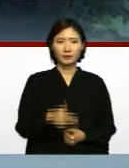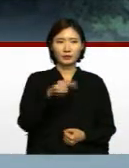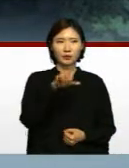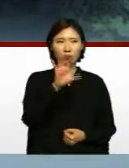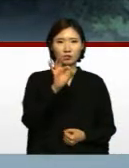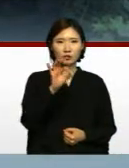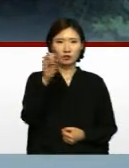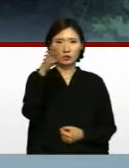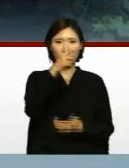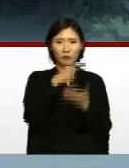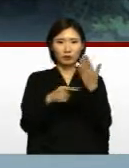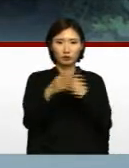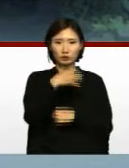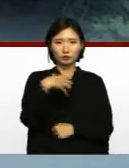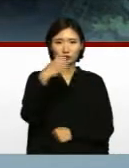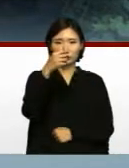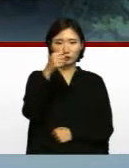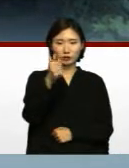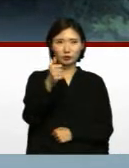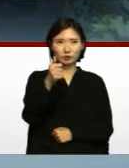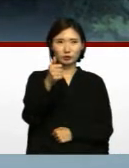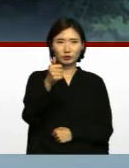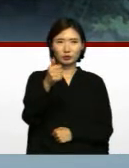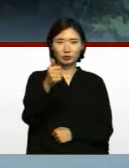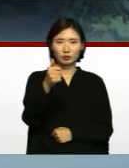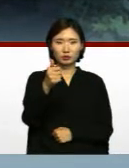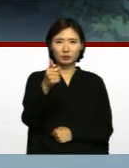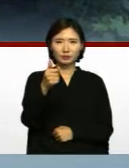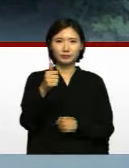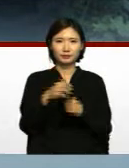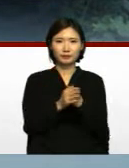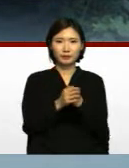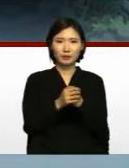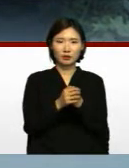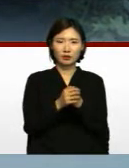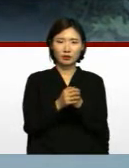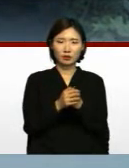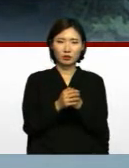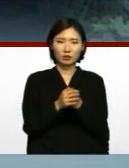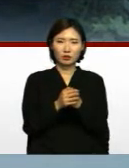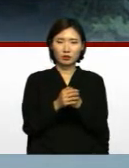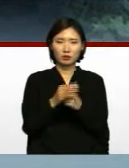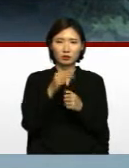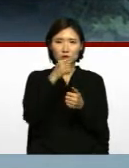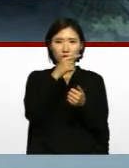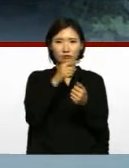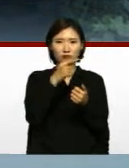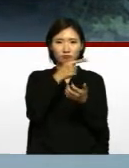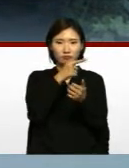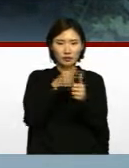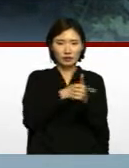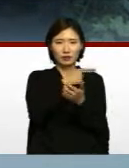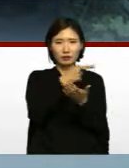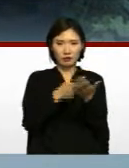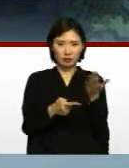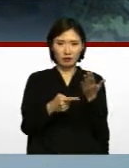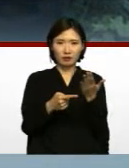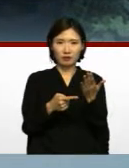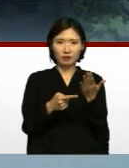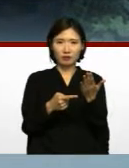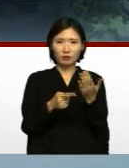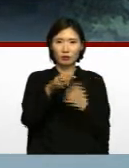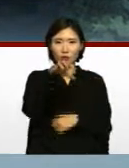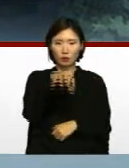정동균 양평군수는 예정된 취임식을 원래 조회로 대체하고 수해 대비 현장 점검에 나섰습니다.